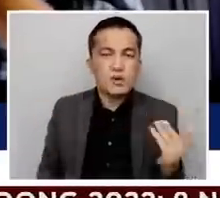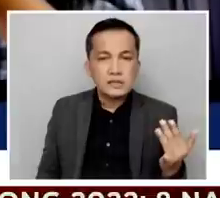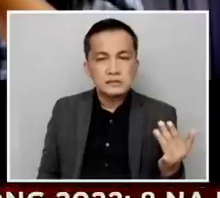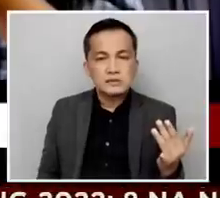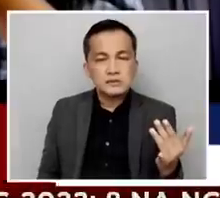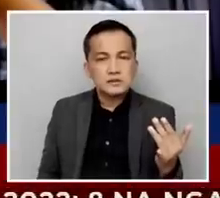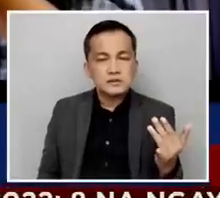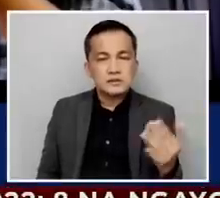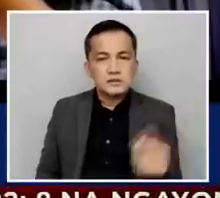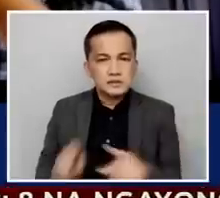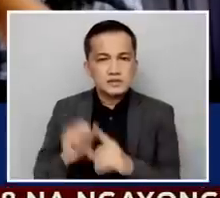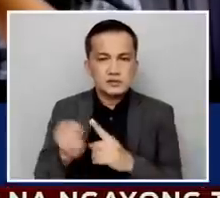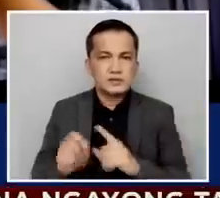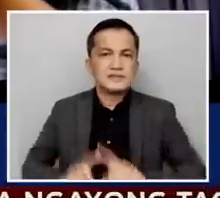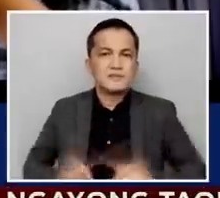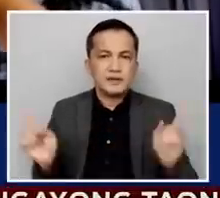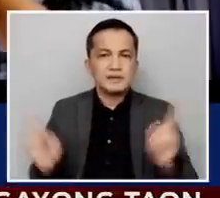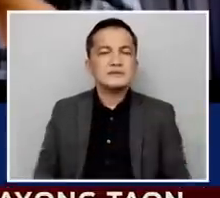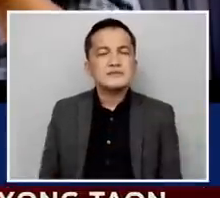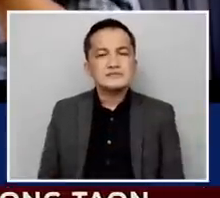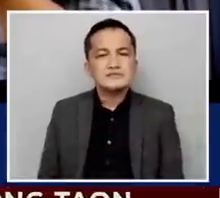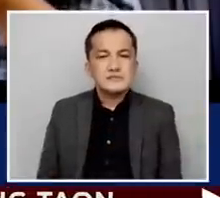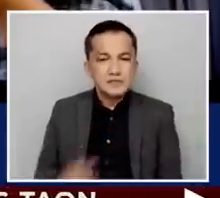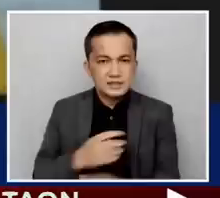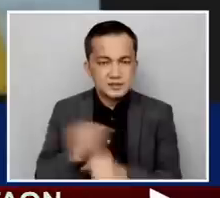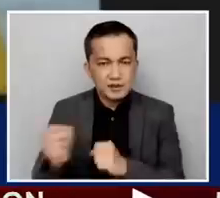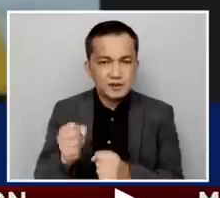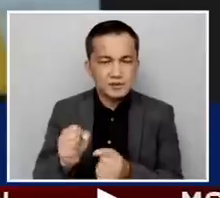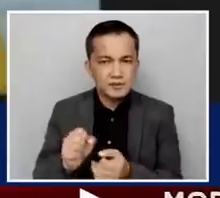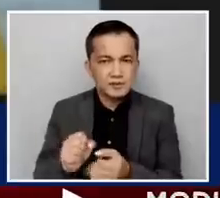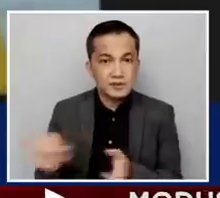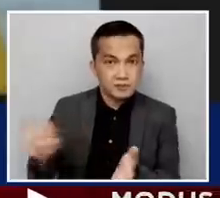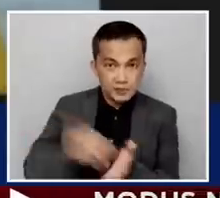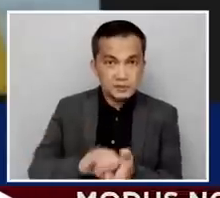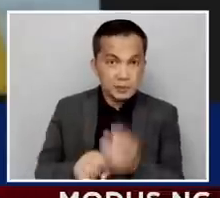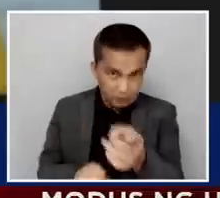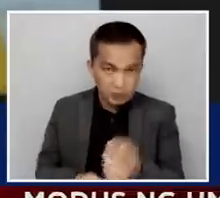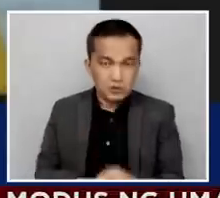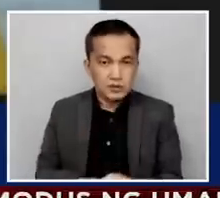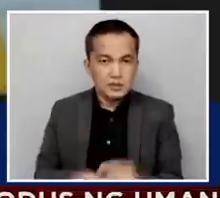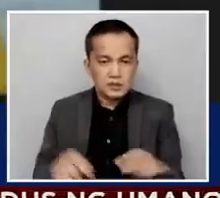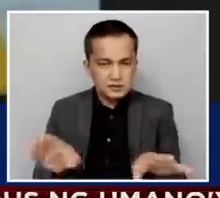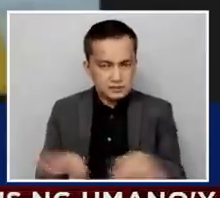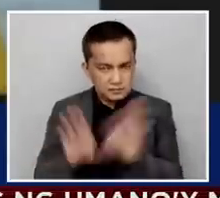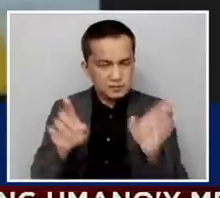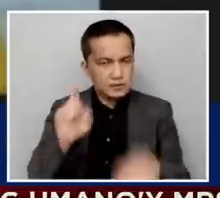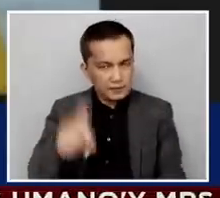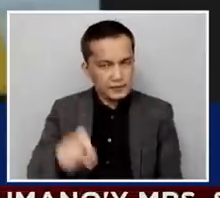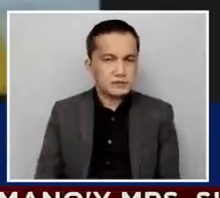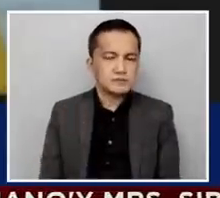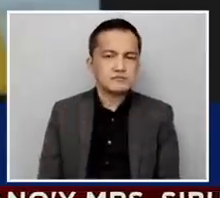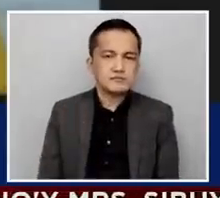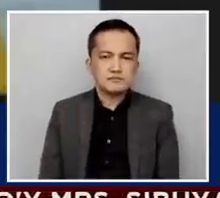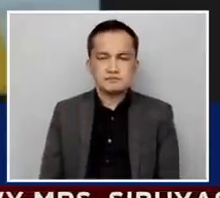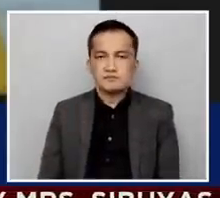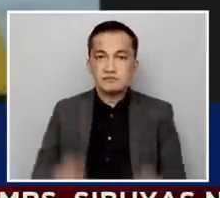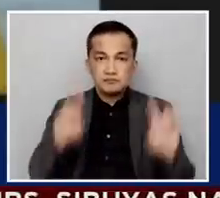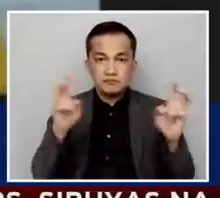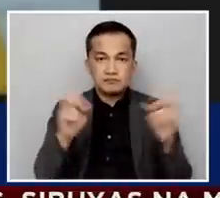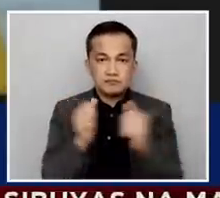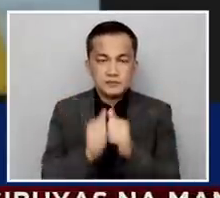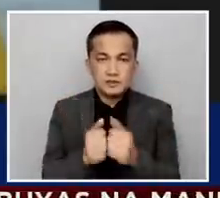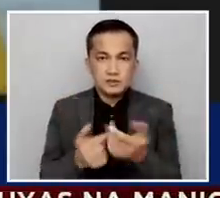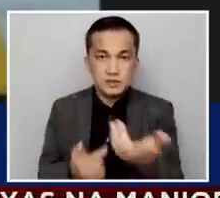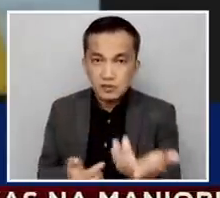the condition is already different. Nabawi mo na ang investment mo. Dapat equitable na. Ibig sabihin, since wala ka